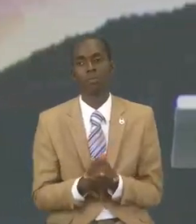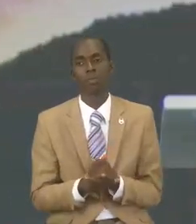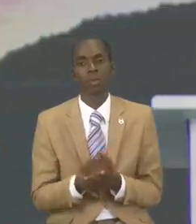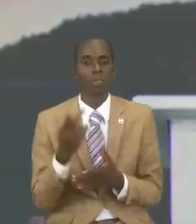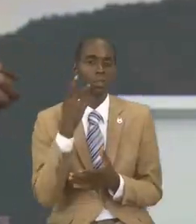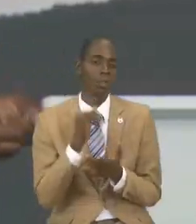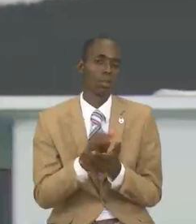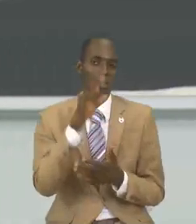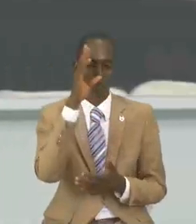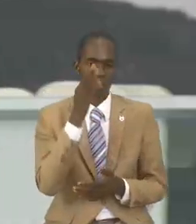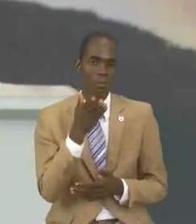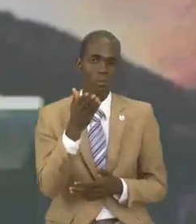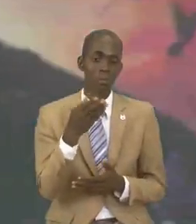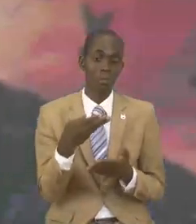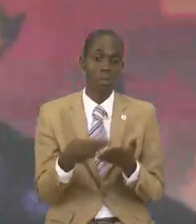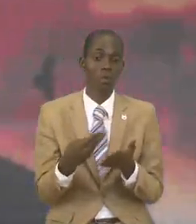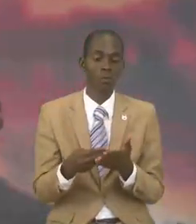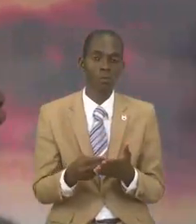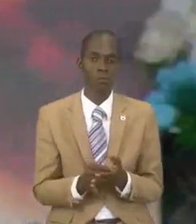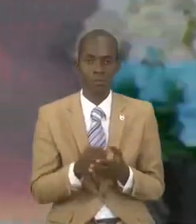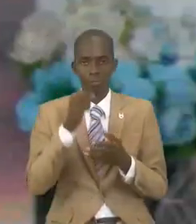Regarde l'homme là,